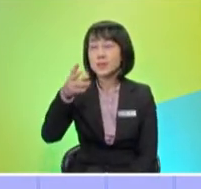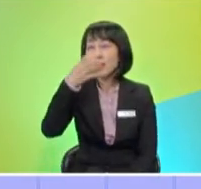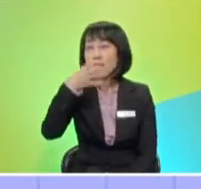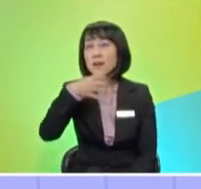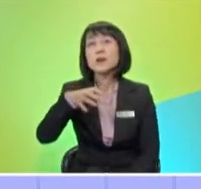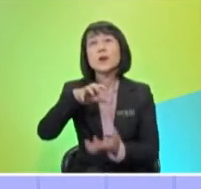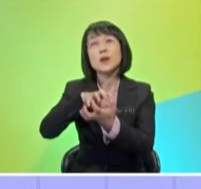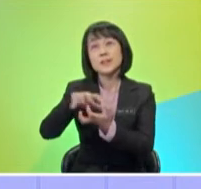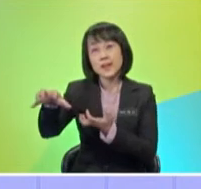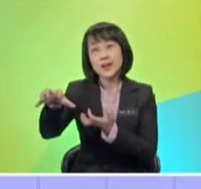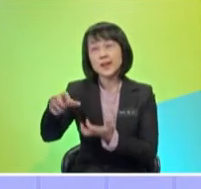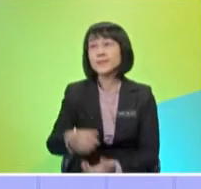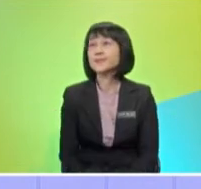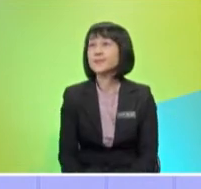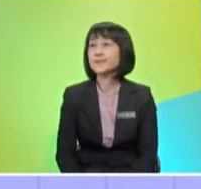rusak